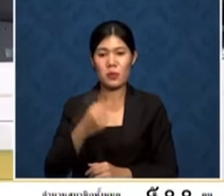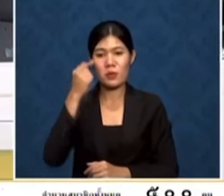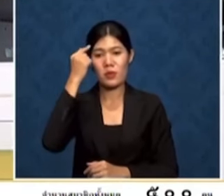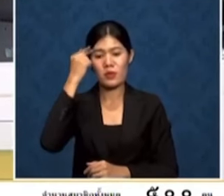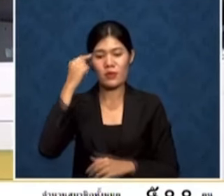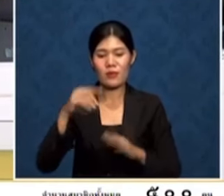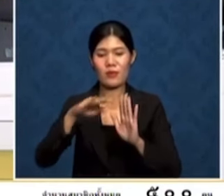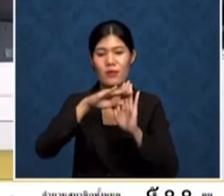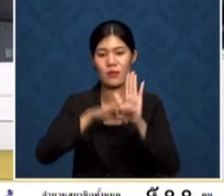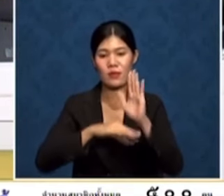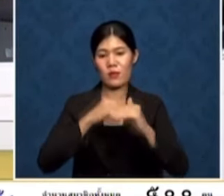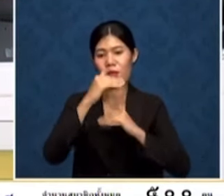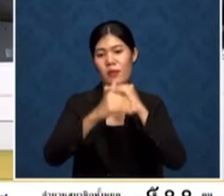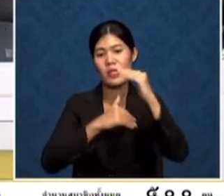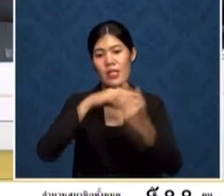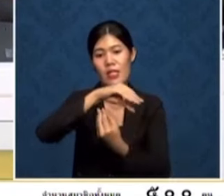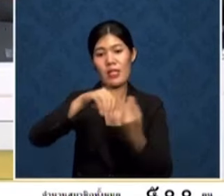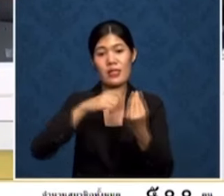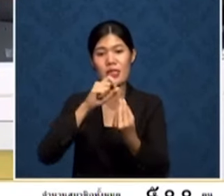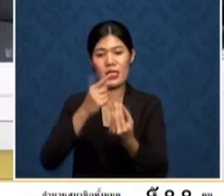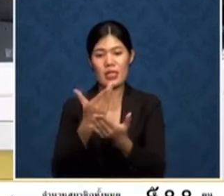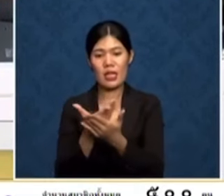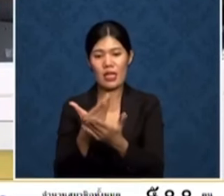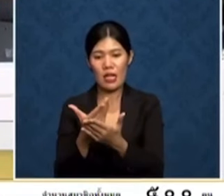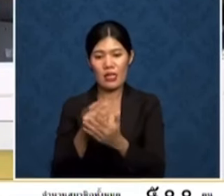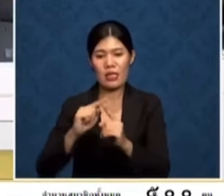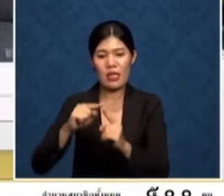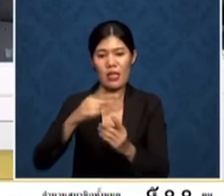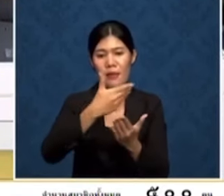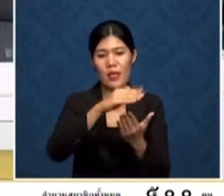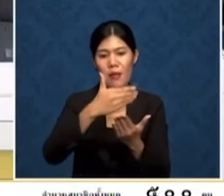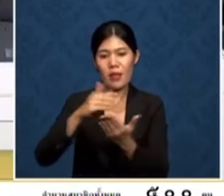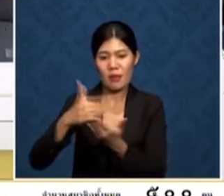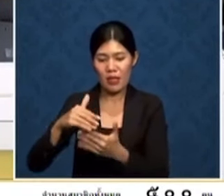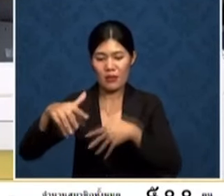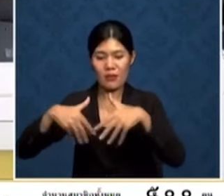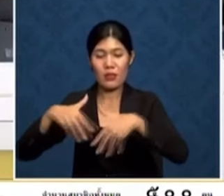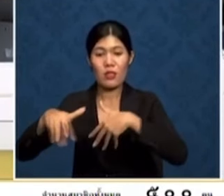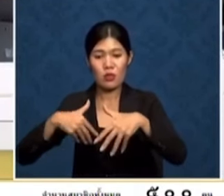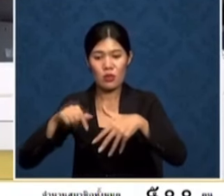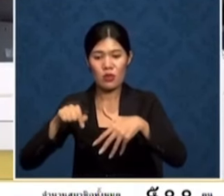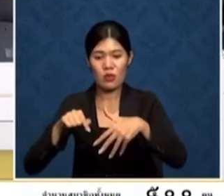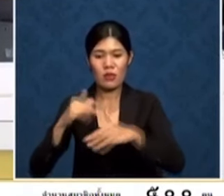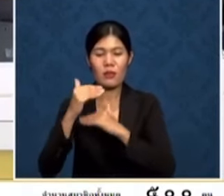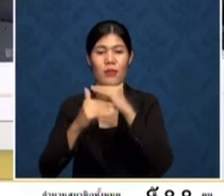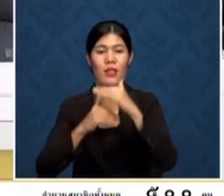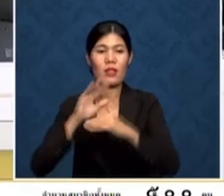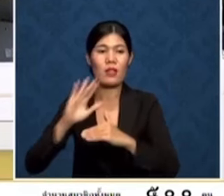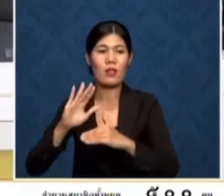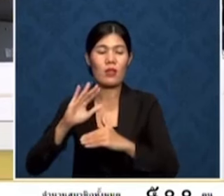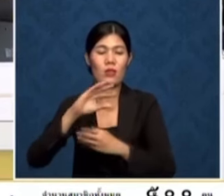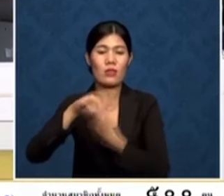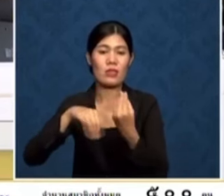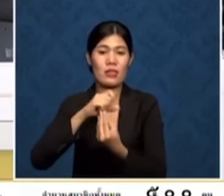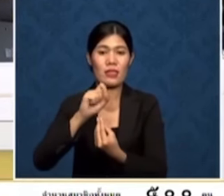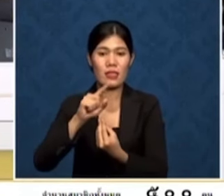เจริญเติบโตทางเศรษฐกิจเพื่อให้มันมีเม็ดเงินเพียงพอที่จะแบ่งสรปันส่วนระหว่างประชาชนจากการเจริญเติบโตสามารถทำ